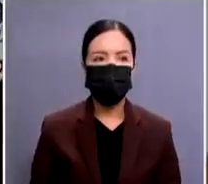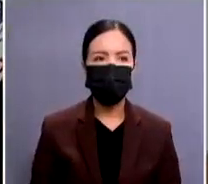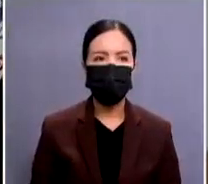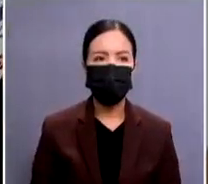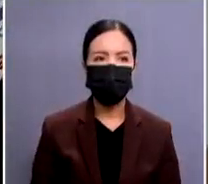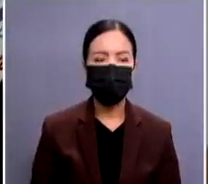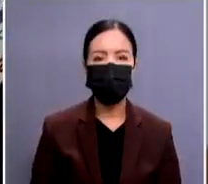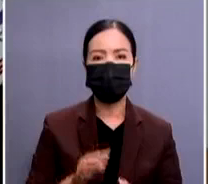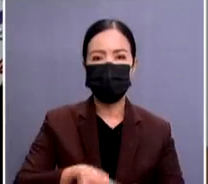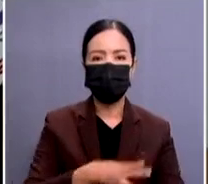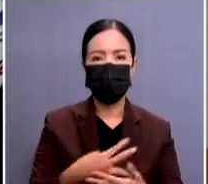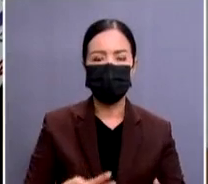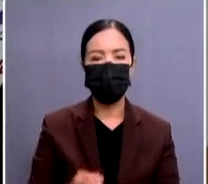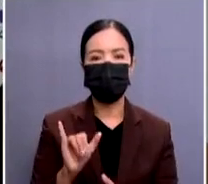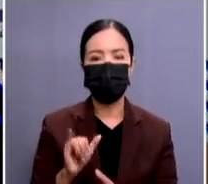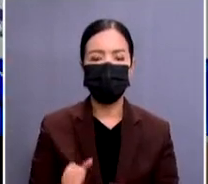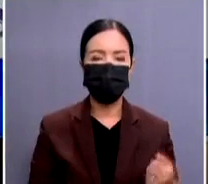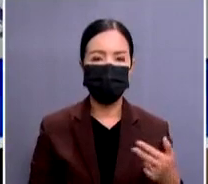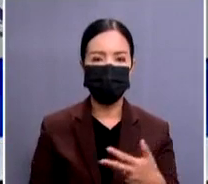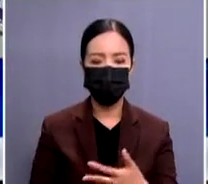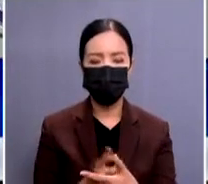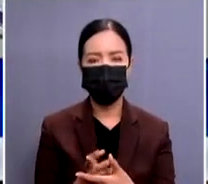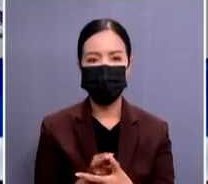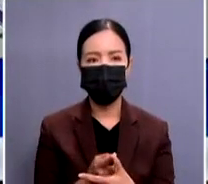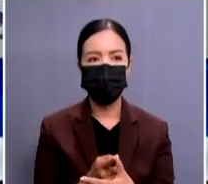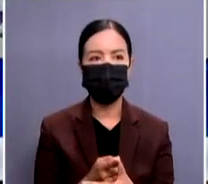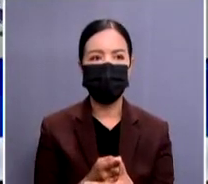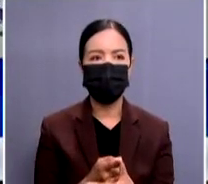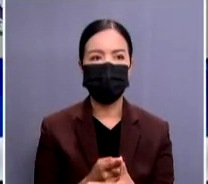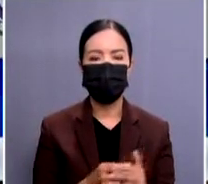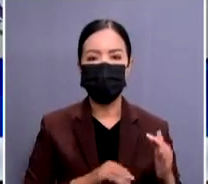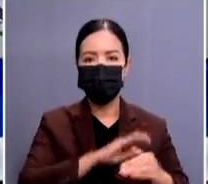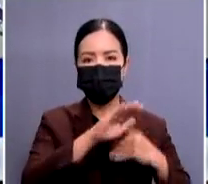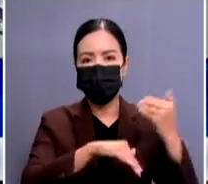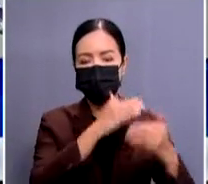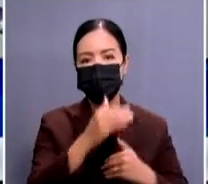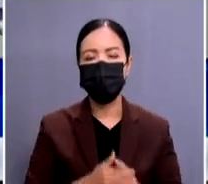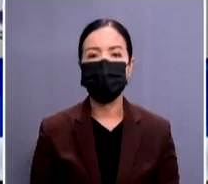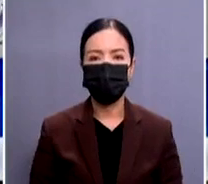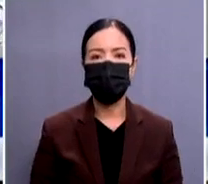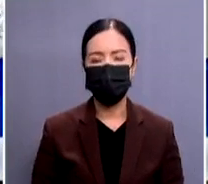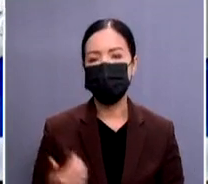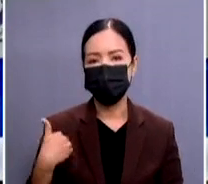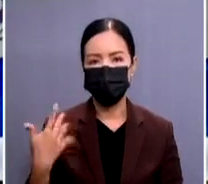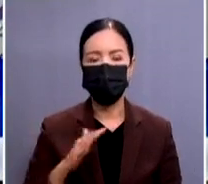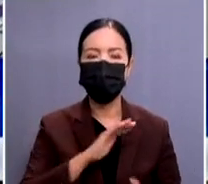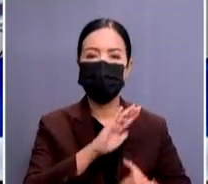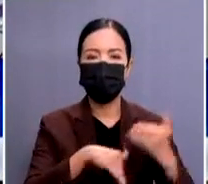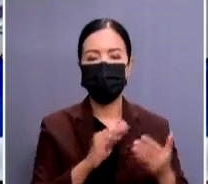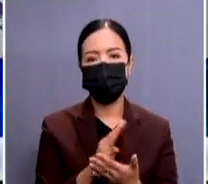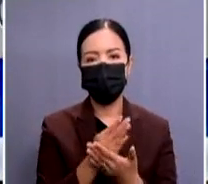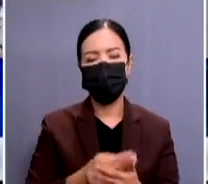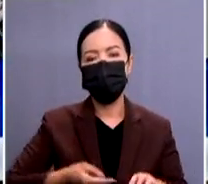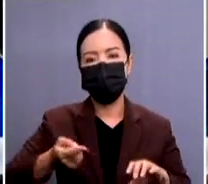ไว้เป็นคล้ายๆยุทธศาสตร์3ขานะครับขาที่1เนี่ยเราคงจะต้องพัฒนานะครับของเดิมนะครับก็คือธุร